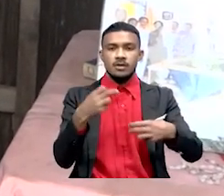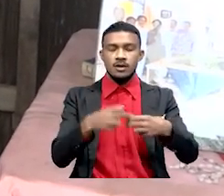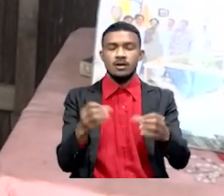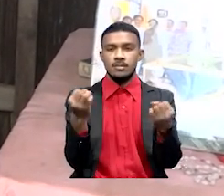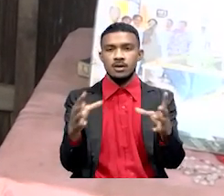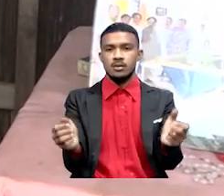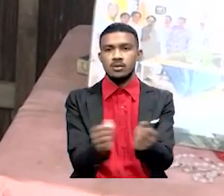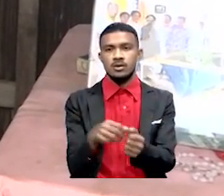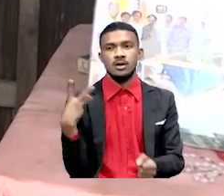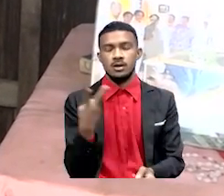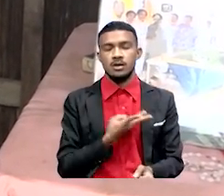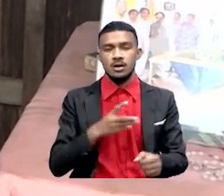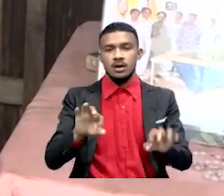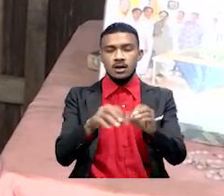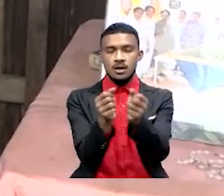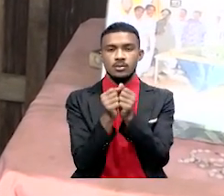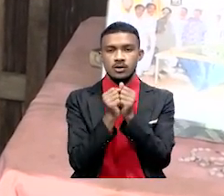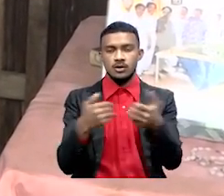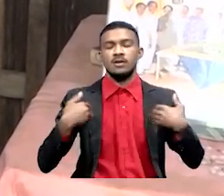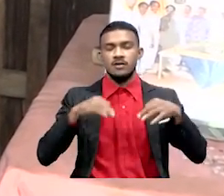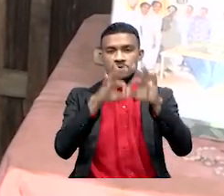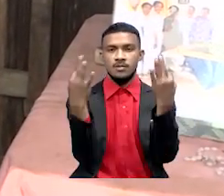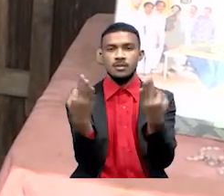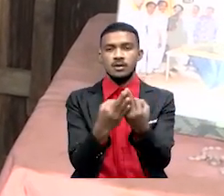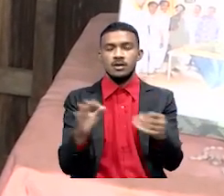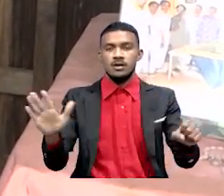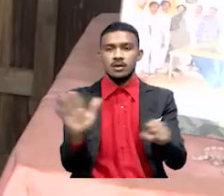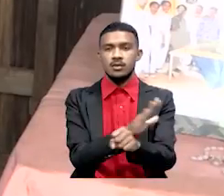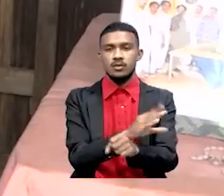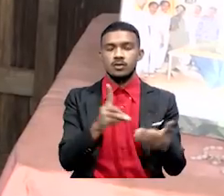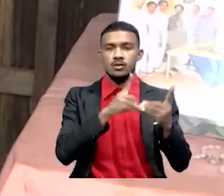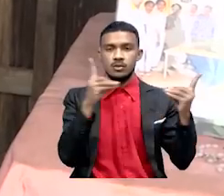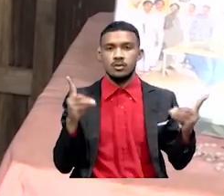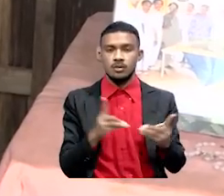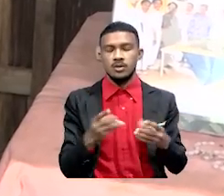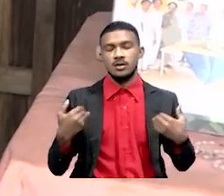hui tene hamutu ke familia na kono esperanza ne be sempre ia solusan